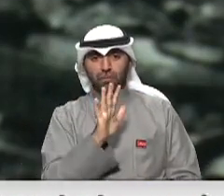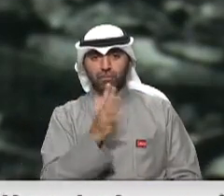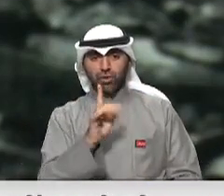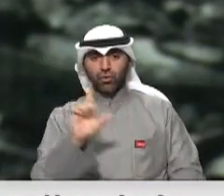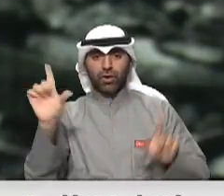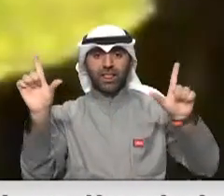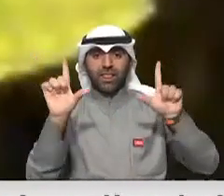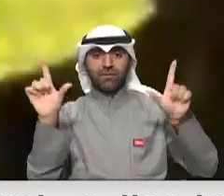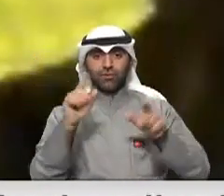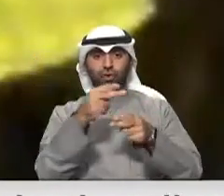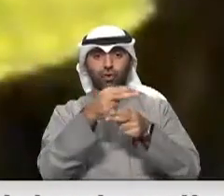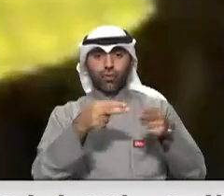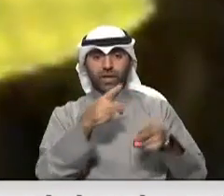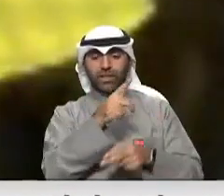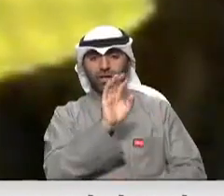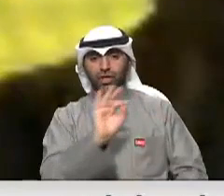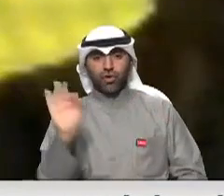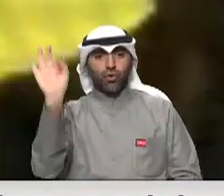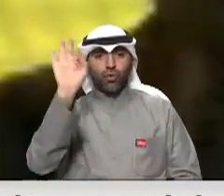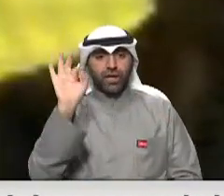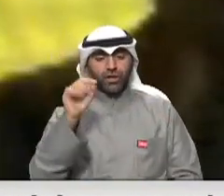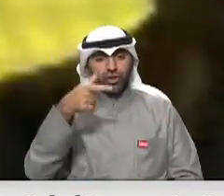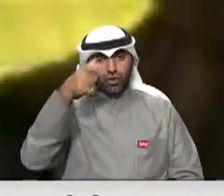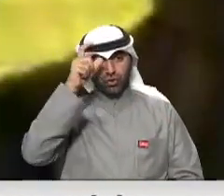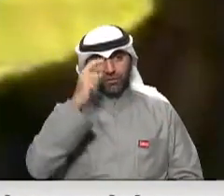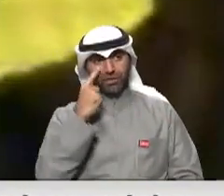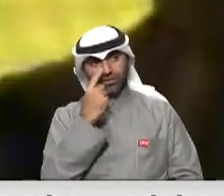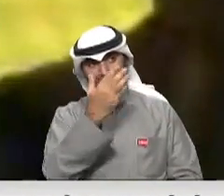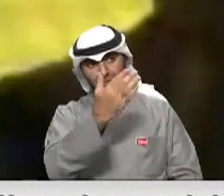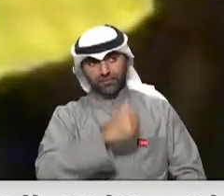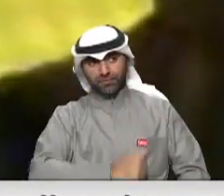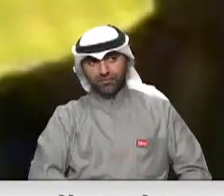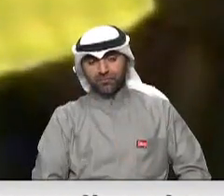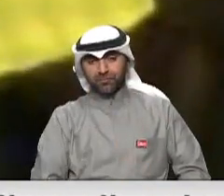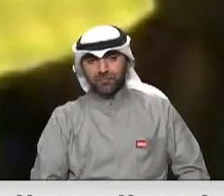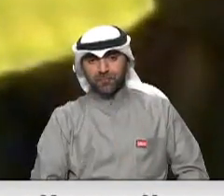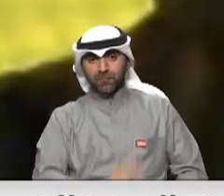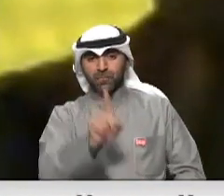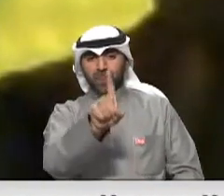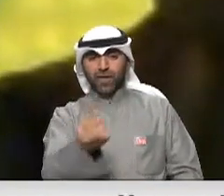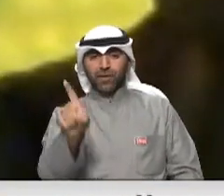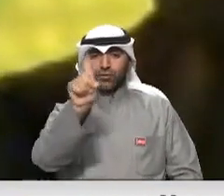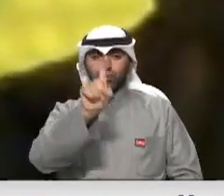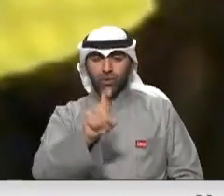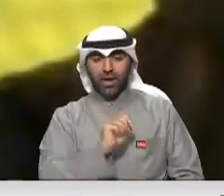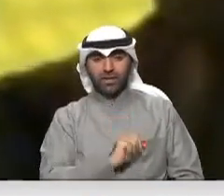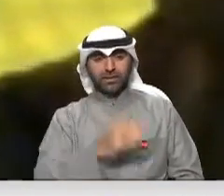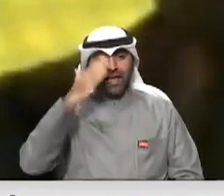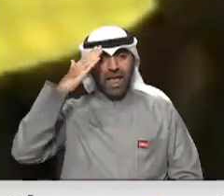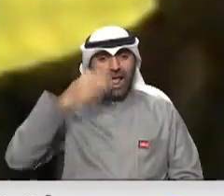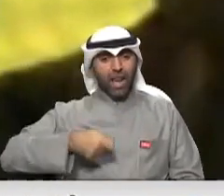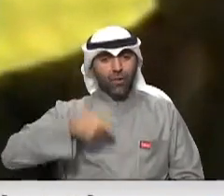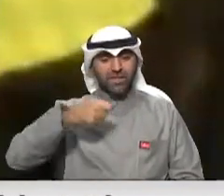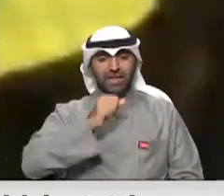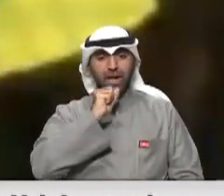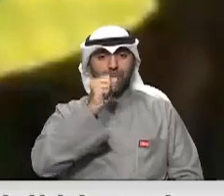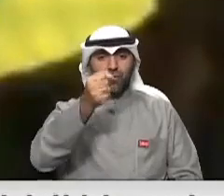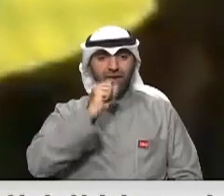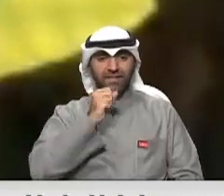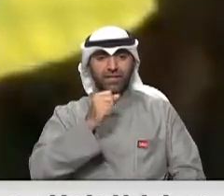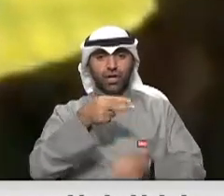هناك. يوسف، بعد التحية، كيف تسير جهود فريق الإنقاذ والبحث التابع لقوة الإطفاء العام مع